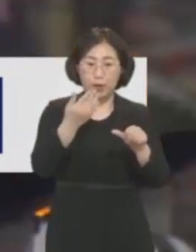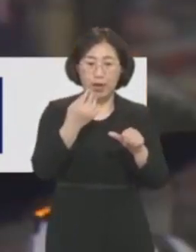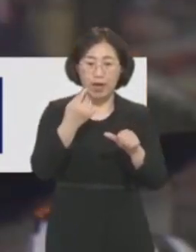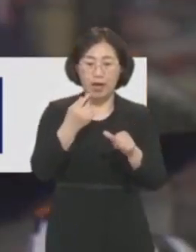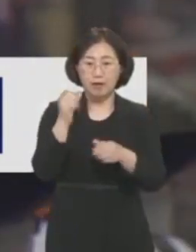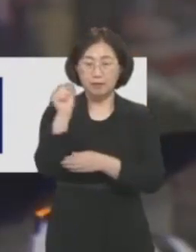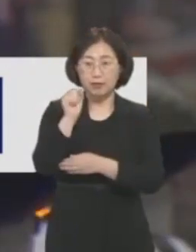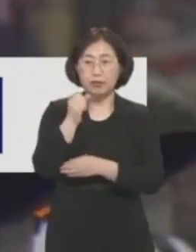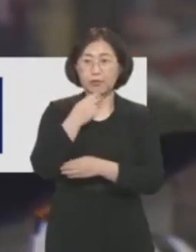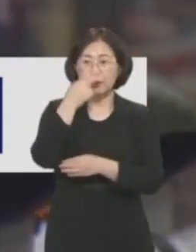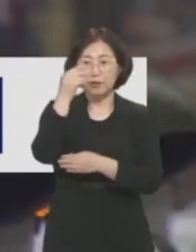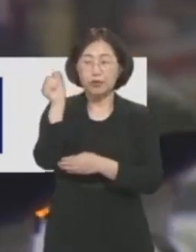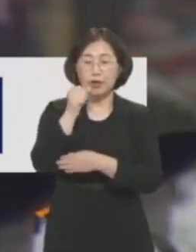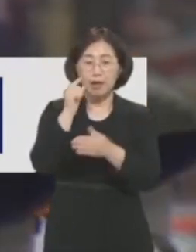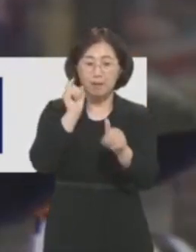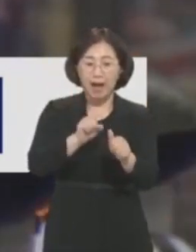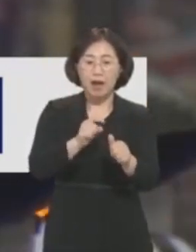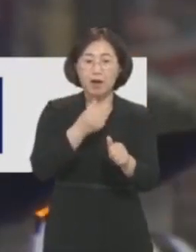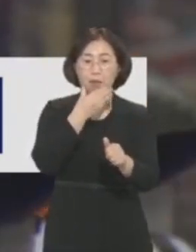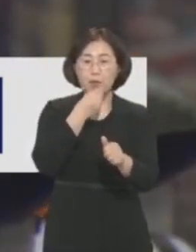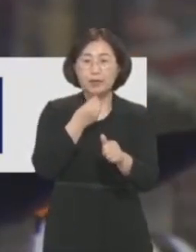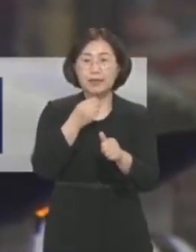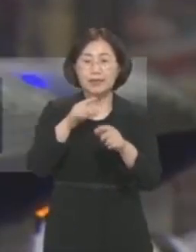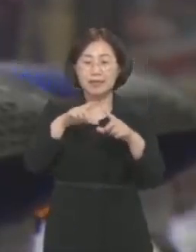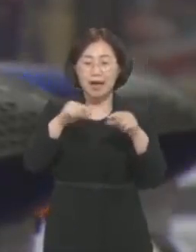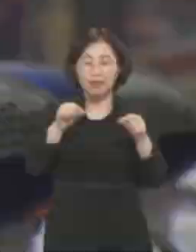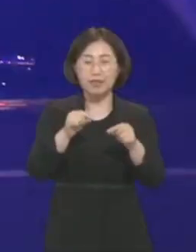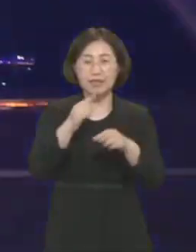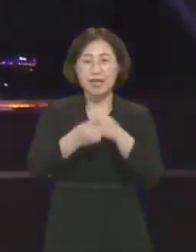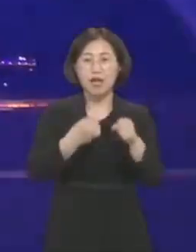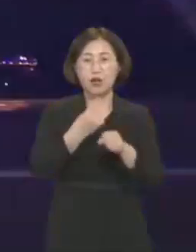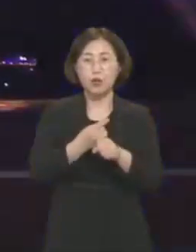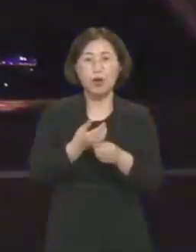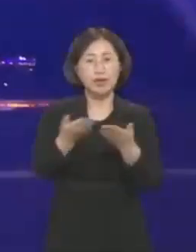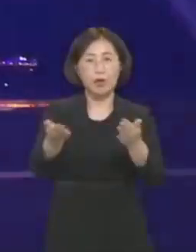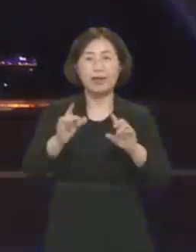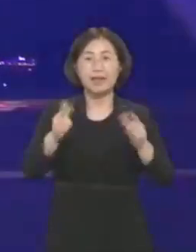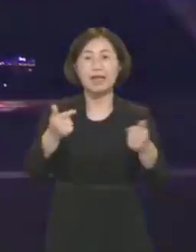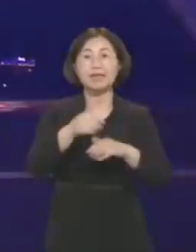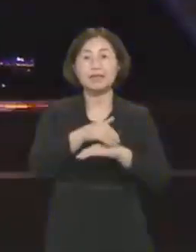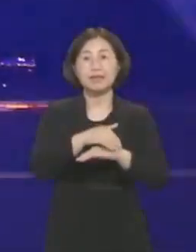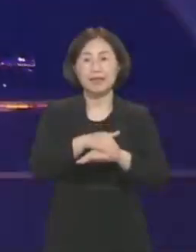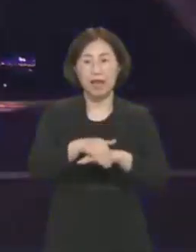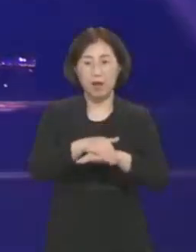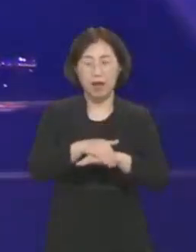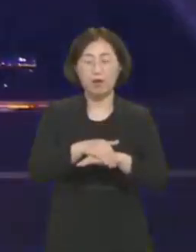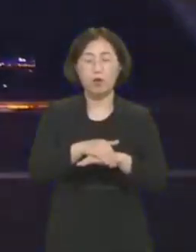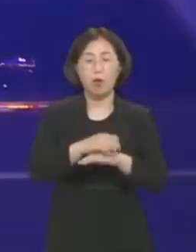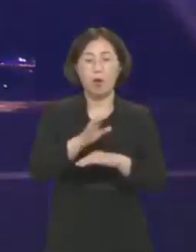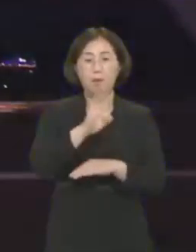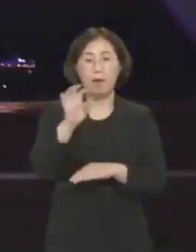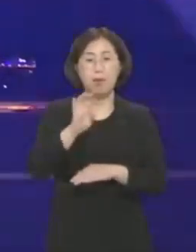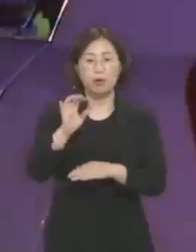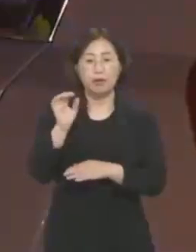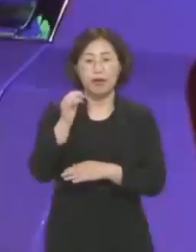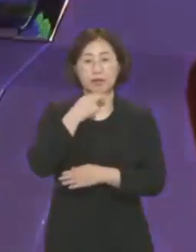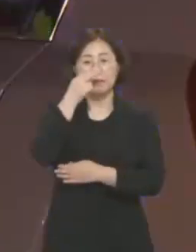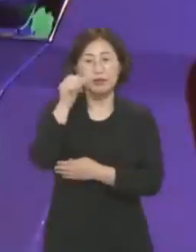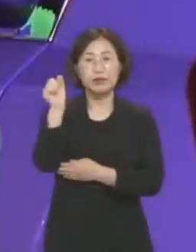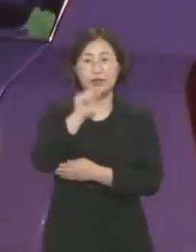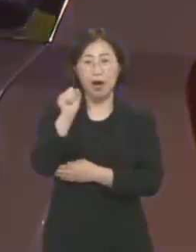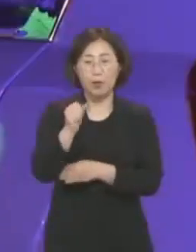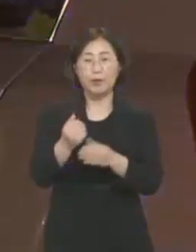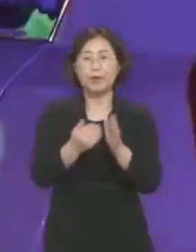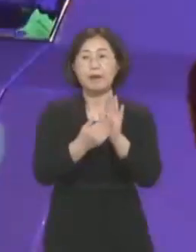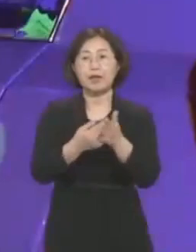적발된 직원에겐 추가 복지포인트를 1년간 제공하지 않는다는 계획을 세우는 등 반복되는 음주 사고를 막기 위한